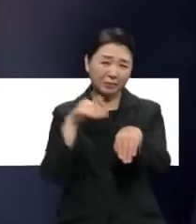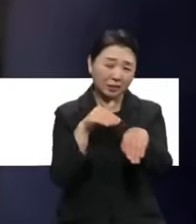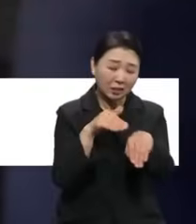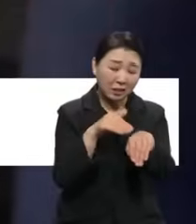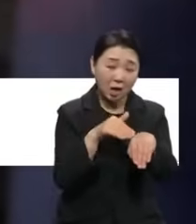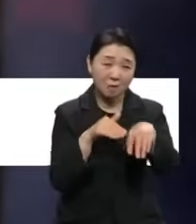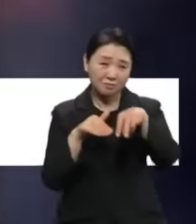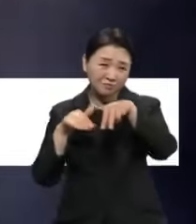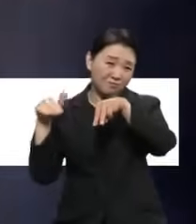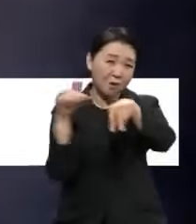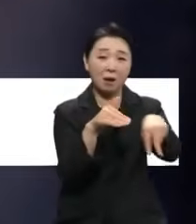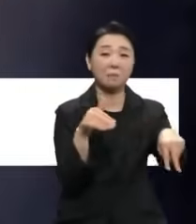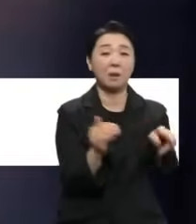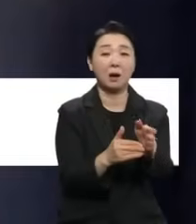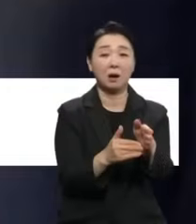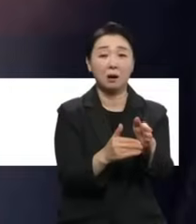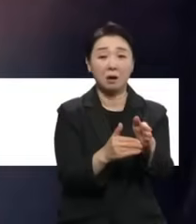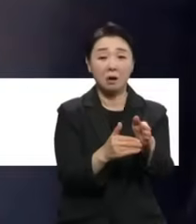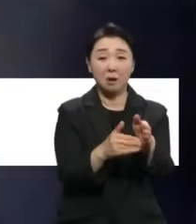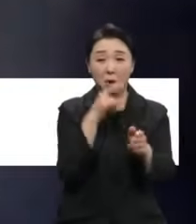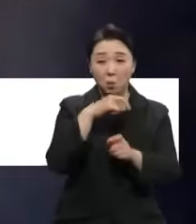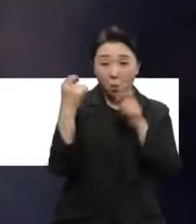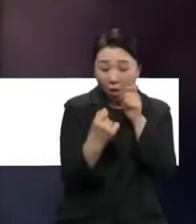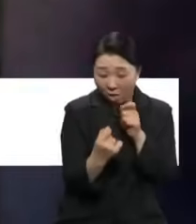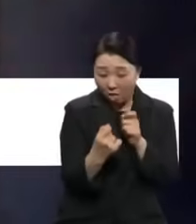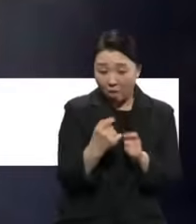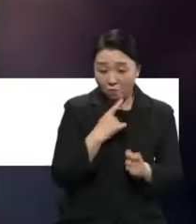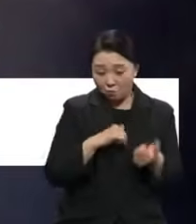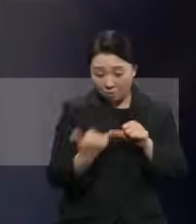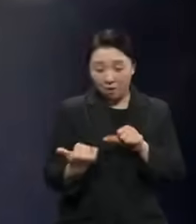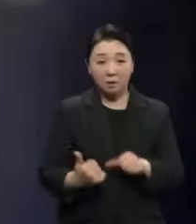빠가가가가가 박수 받으라고. 바로 앞에 있을 테니까 우리 죽을 뻔했다니까 여기로.